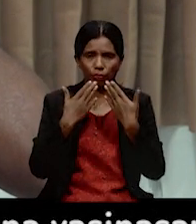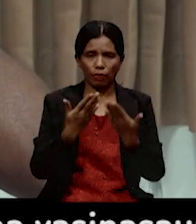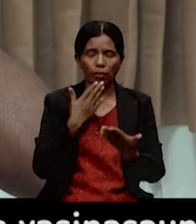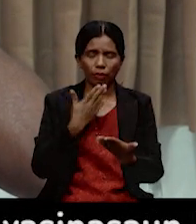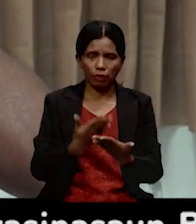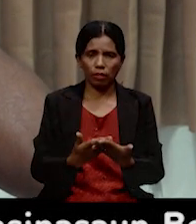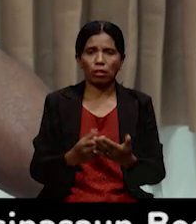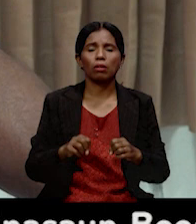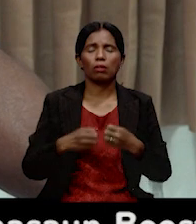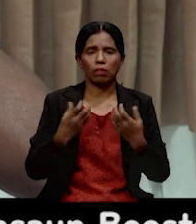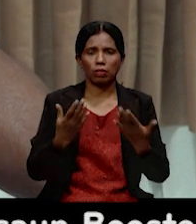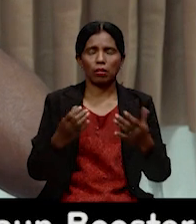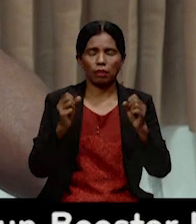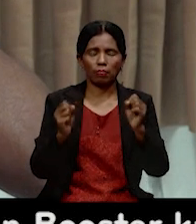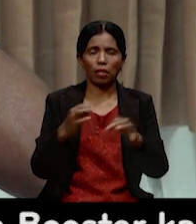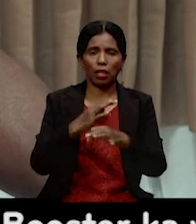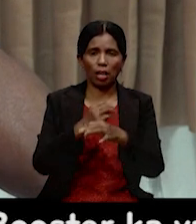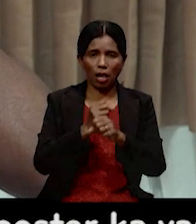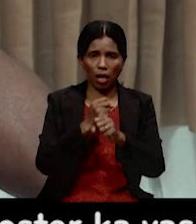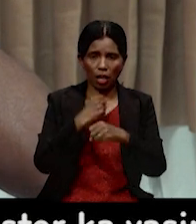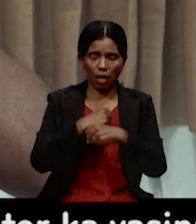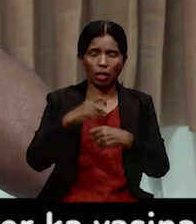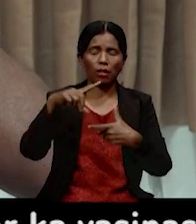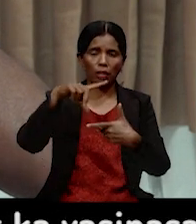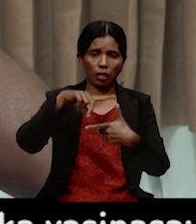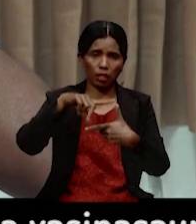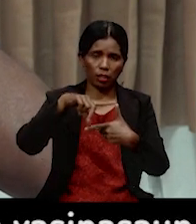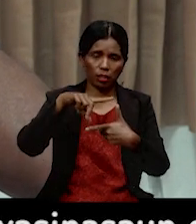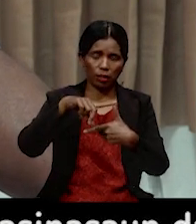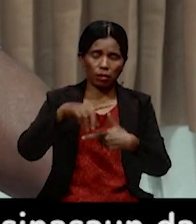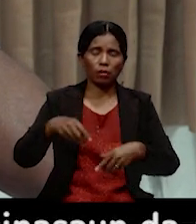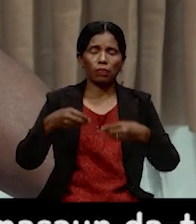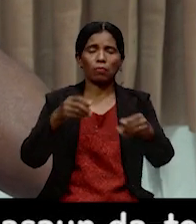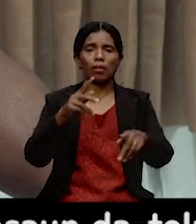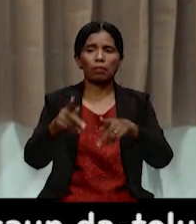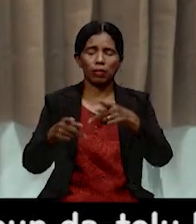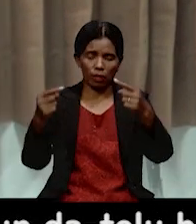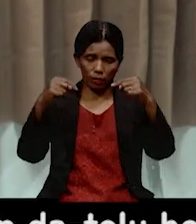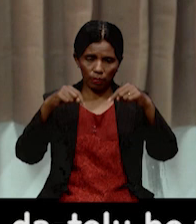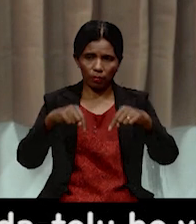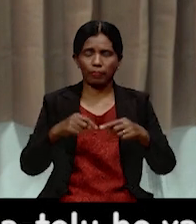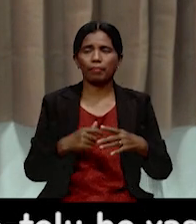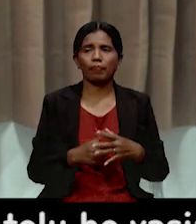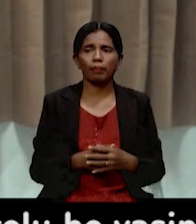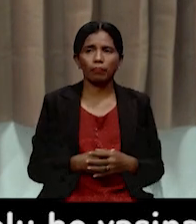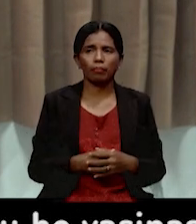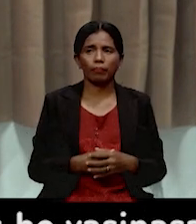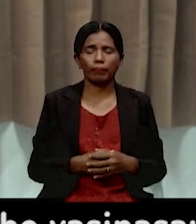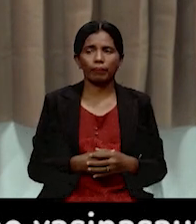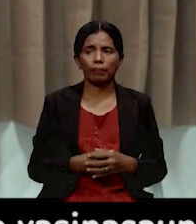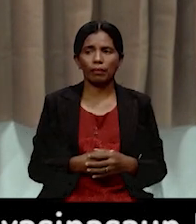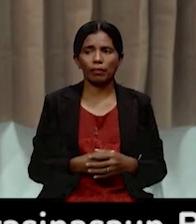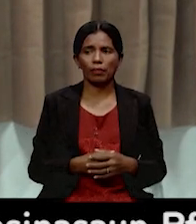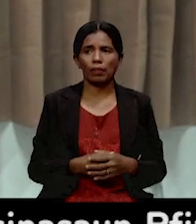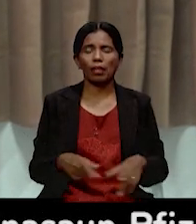onsa bele produce karta konosan ne ba kliente sira ne be me trata karta konosan tanema ana sang